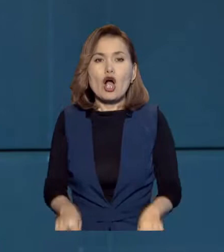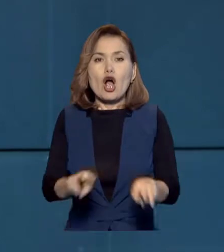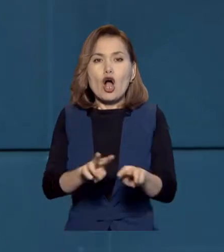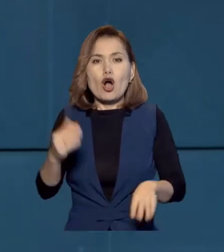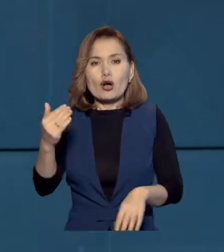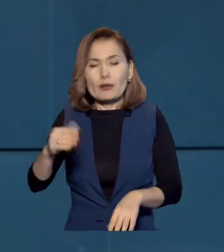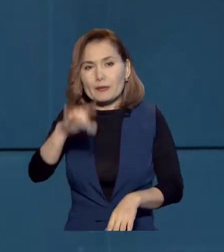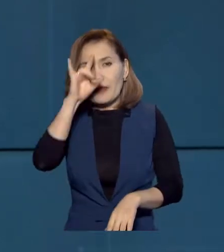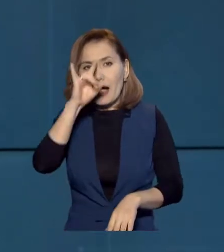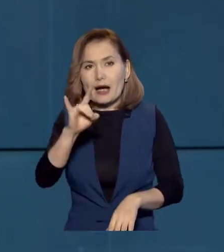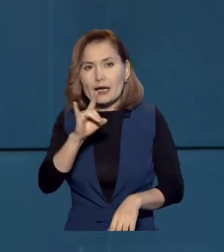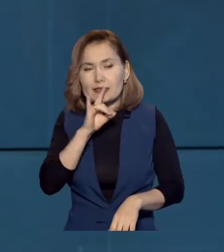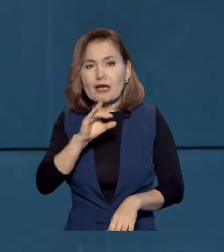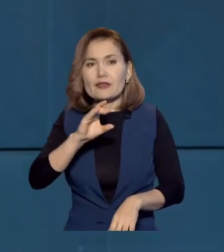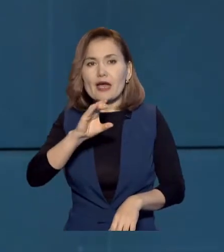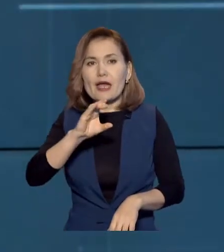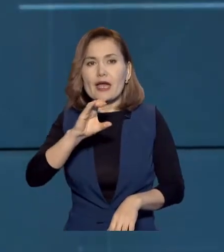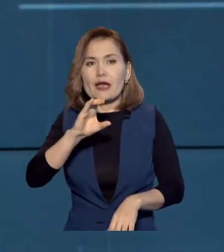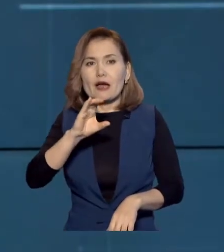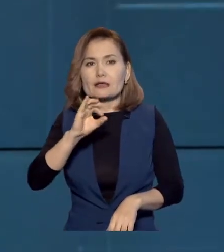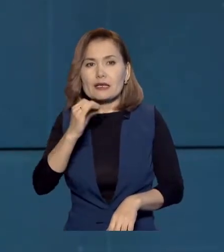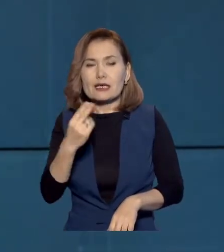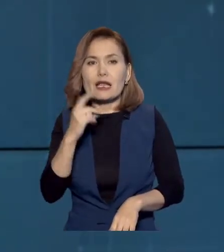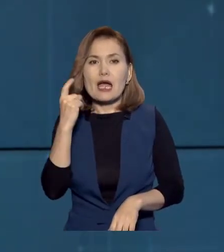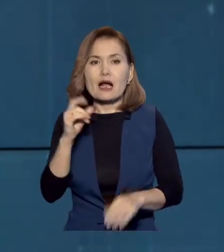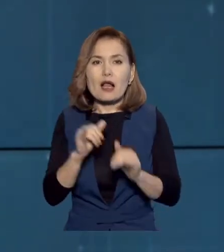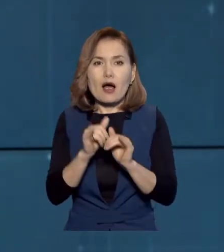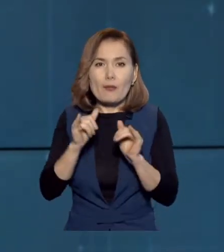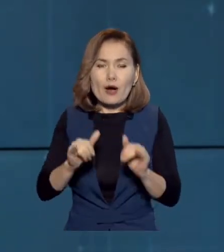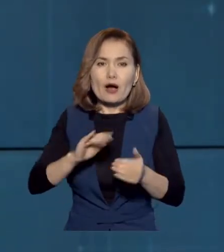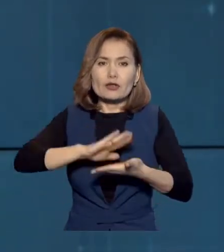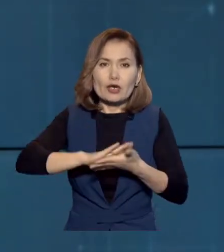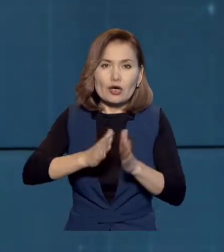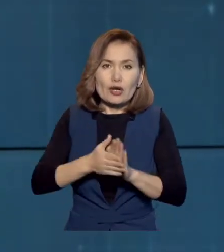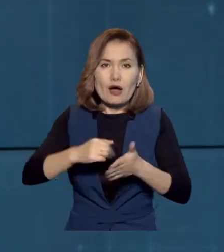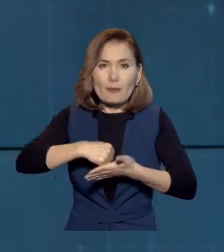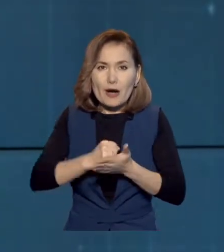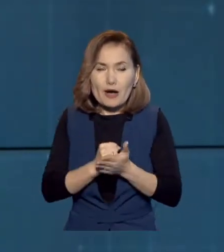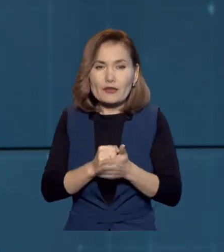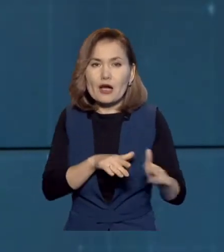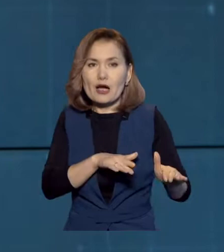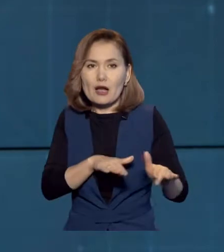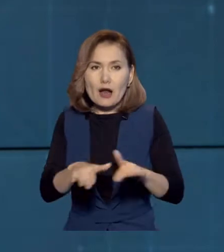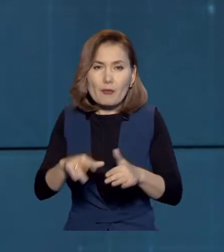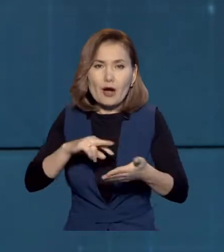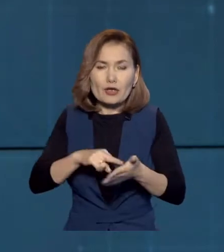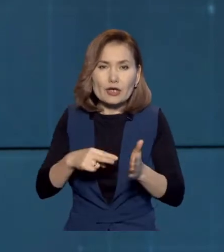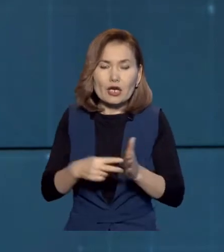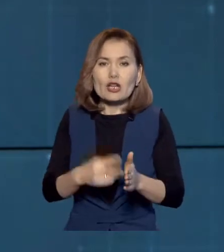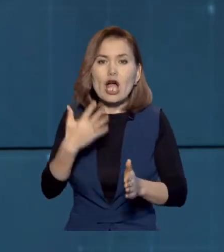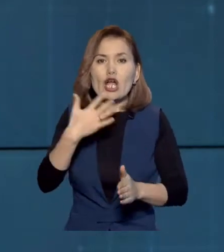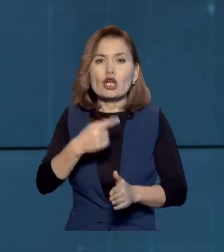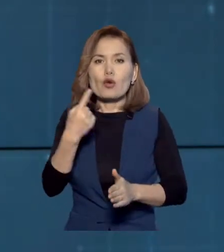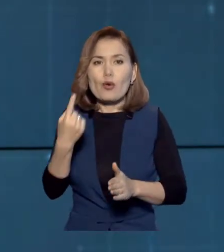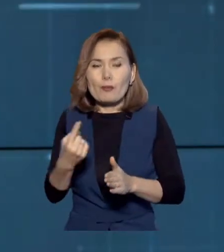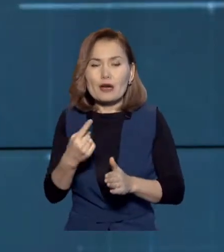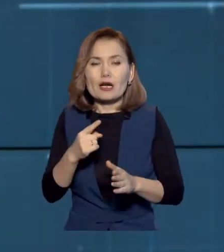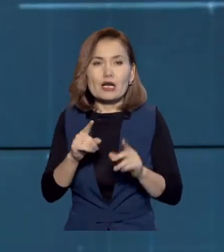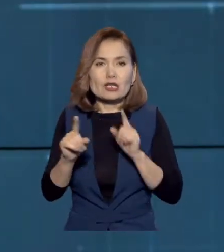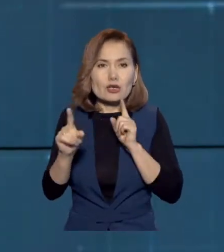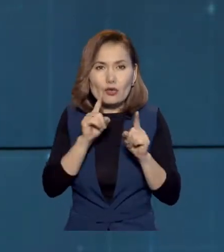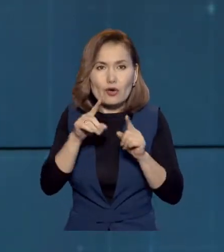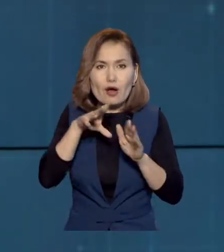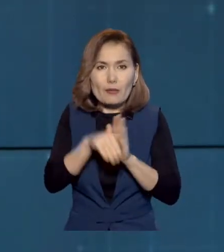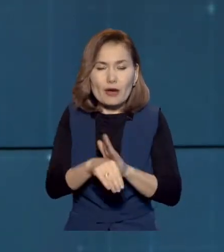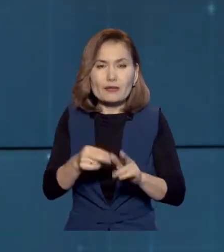Үкімет елдегі әлеуметтік экономикалық ахуалды тұрақтандыру жөніндегі жобаны бекітті. Жедел іс-қимылдар жоспарында 51 іс-шара қамтылған.